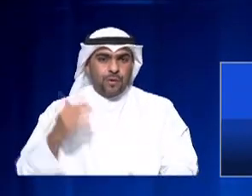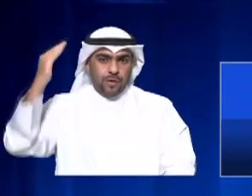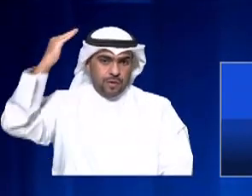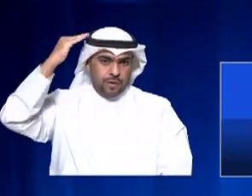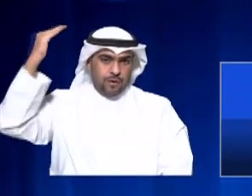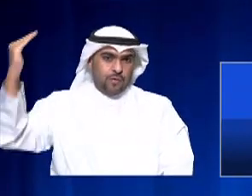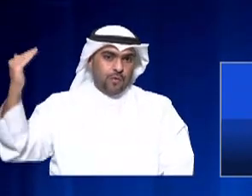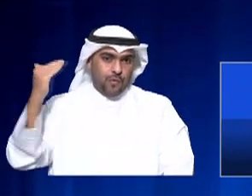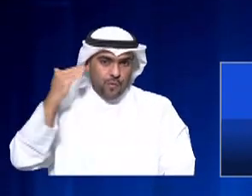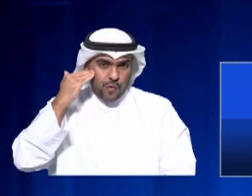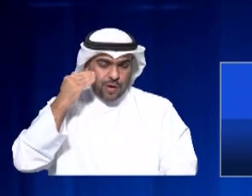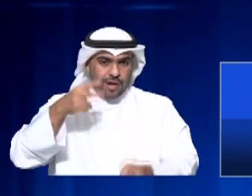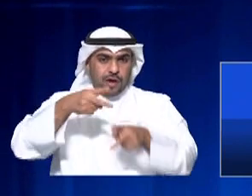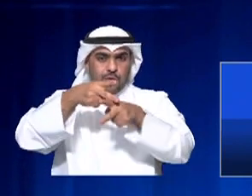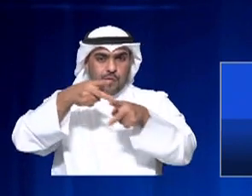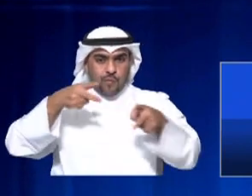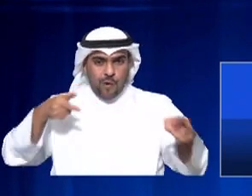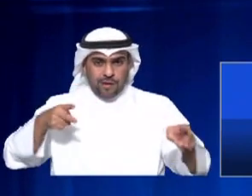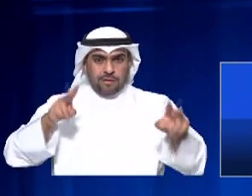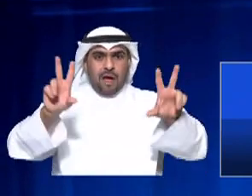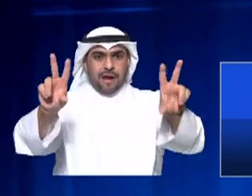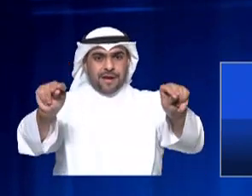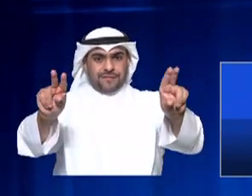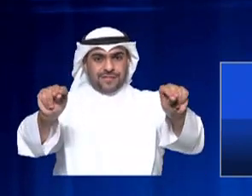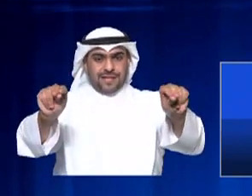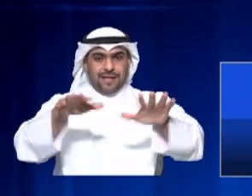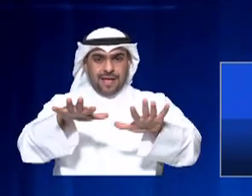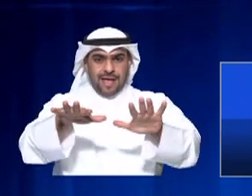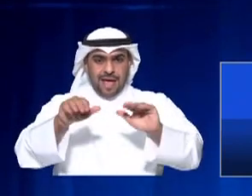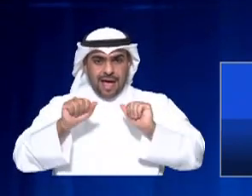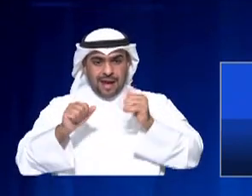الجنوبية والاقتراب أكثر من حجز بطاقة